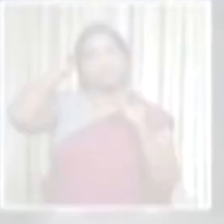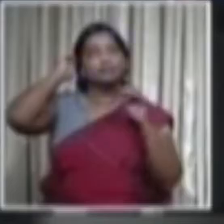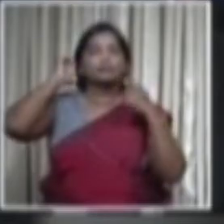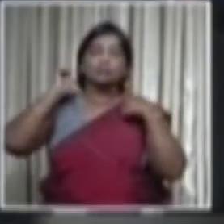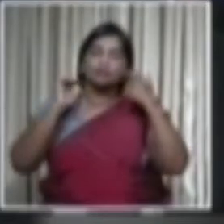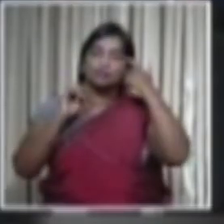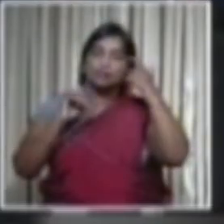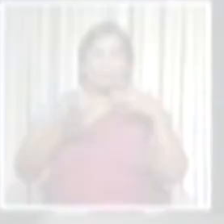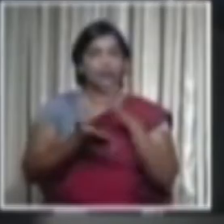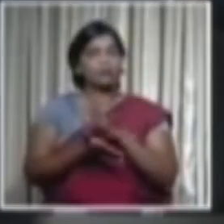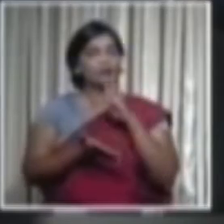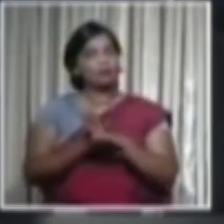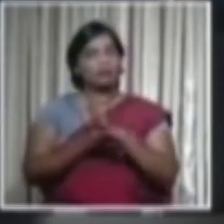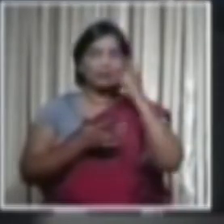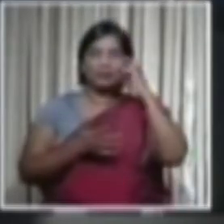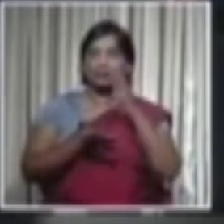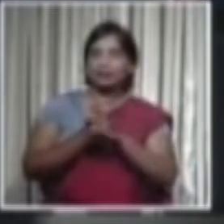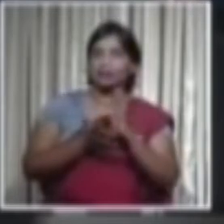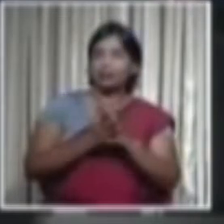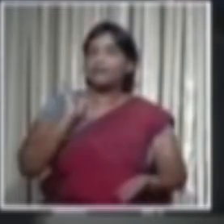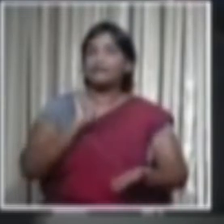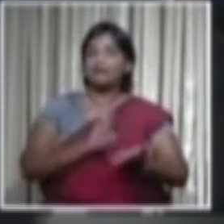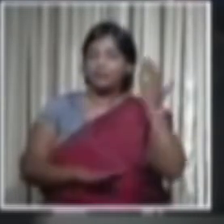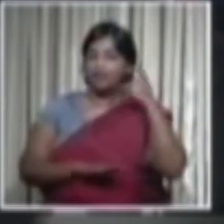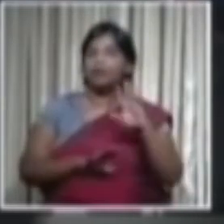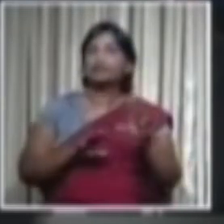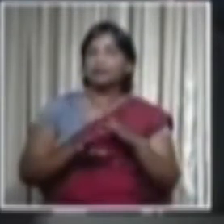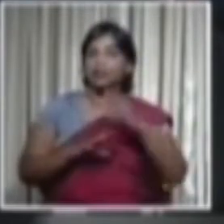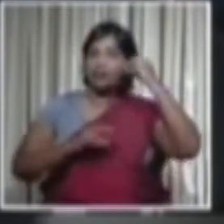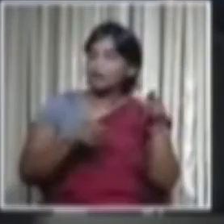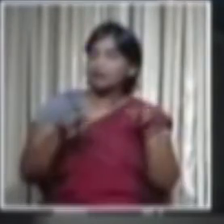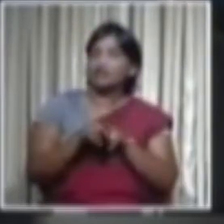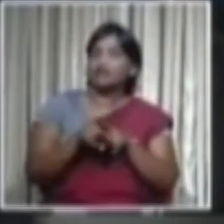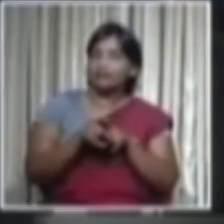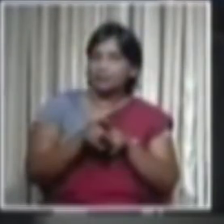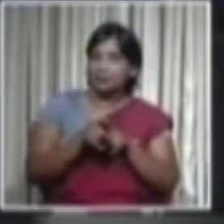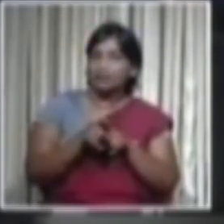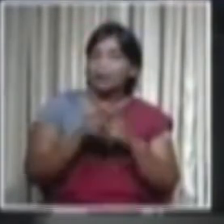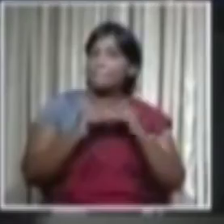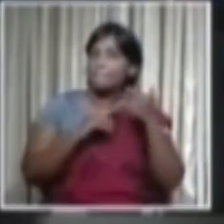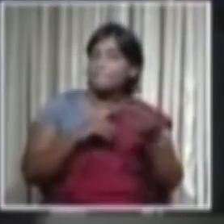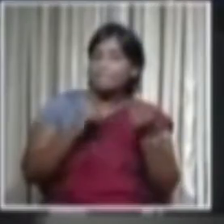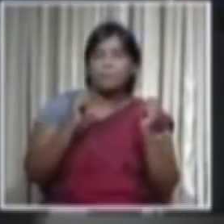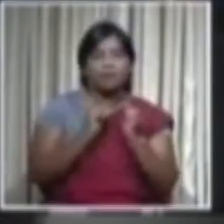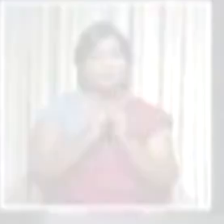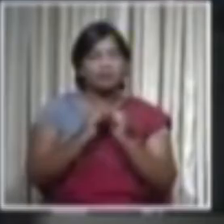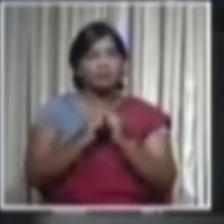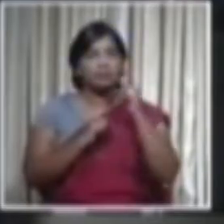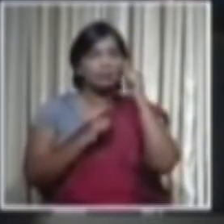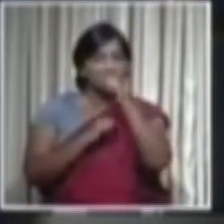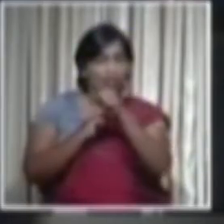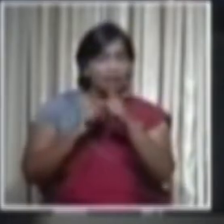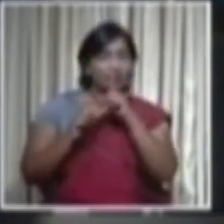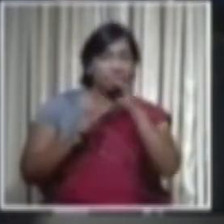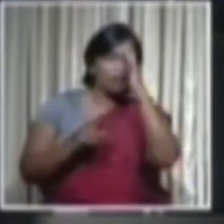මානසික සන්තෝෂය සීමාව පැනලා තිබුණේ විදුලි බලයෙන් හිටියට පස්සේ ඊට පස්සේ හැසුරුනේ ඔබතුමාව